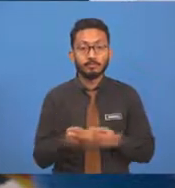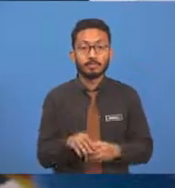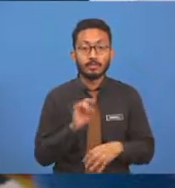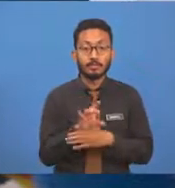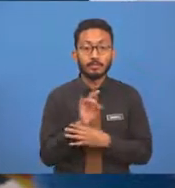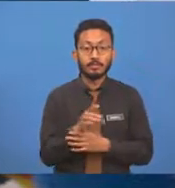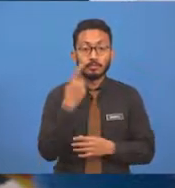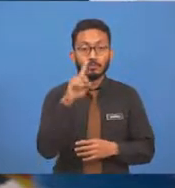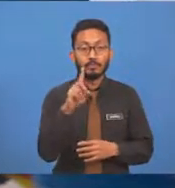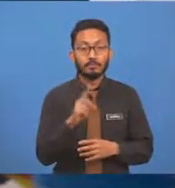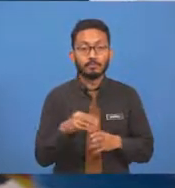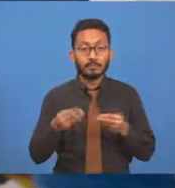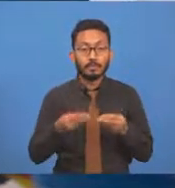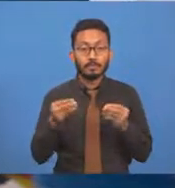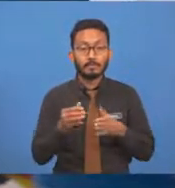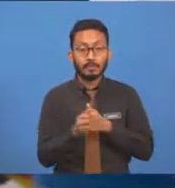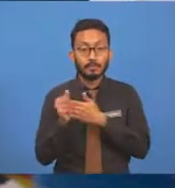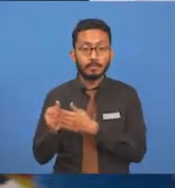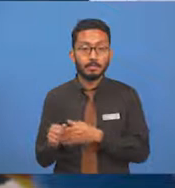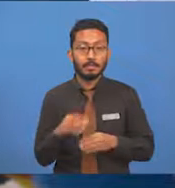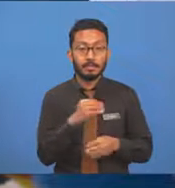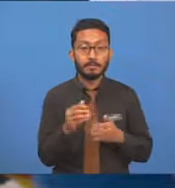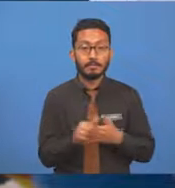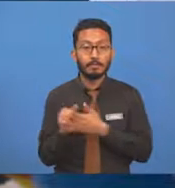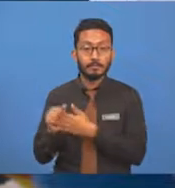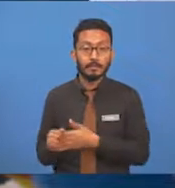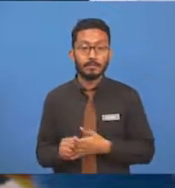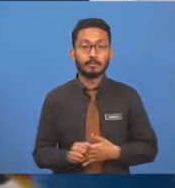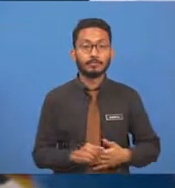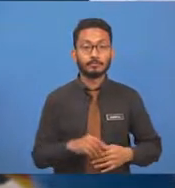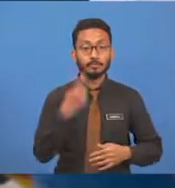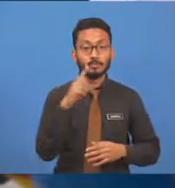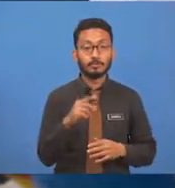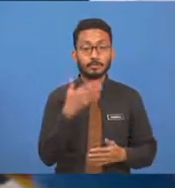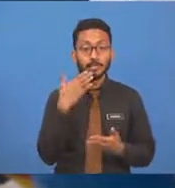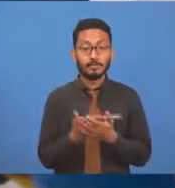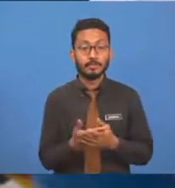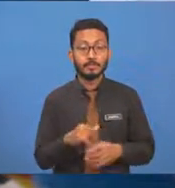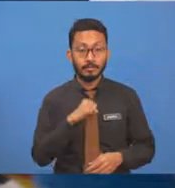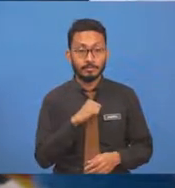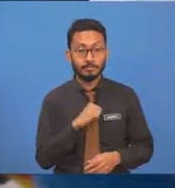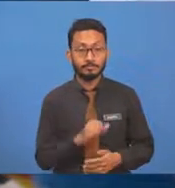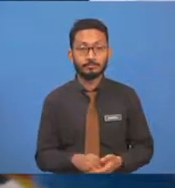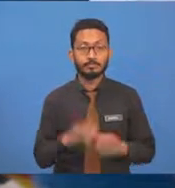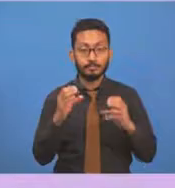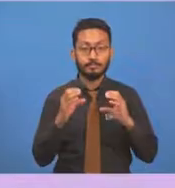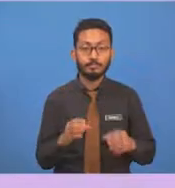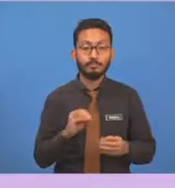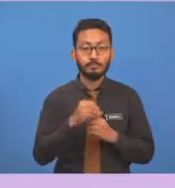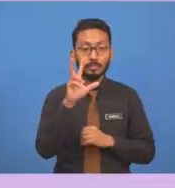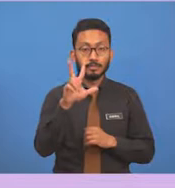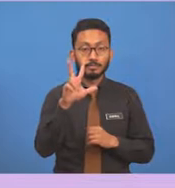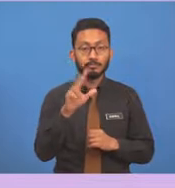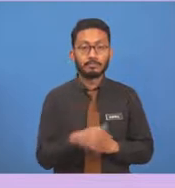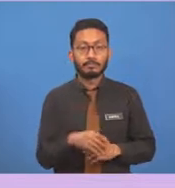bertujuan untuk memberi bimbingan dan panduan demi kebaikan diri sendiri. Cara ketiga pula,